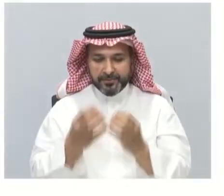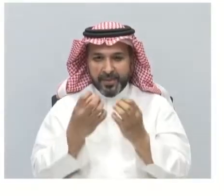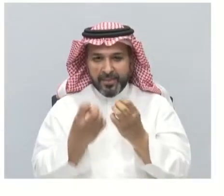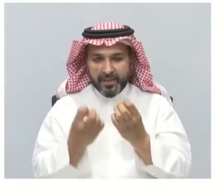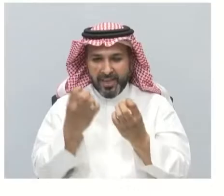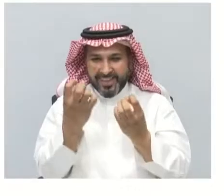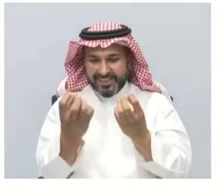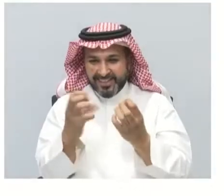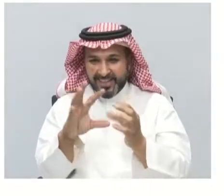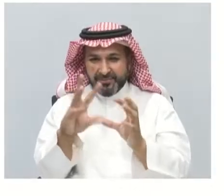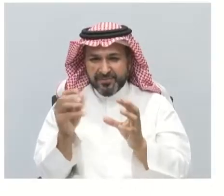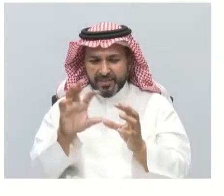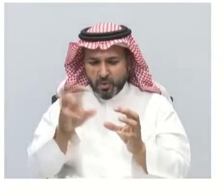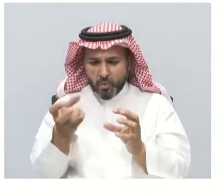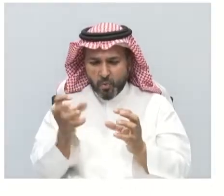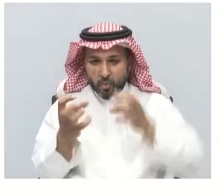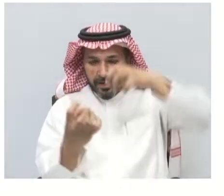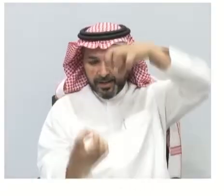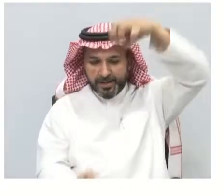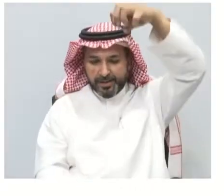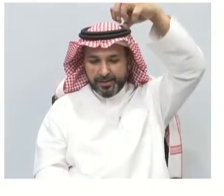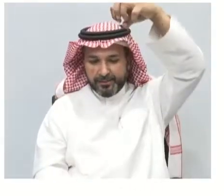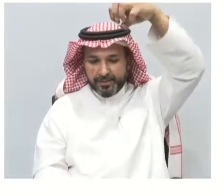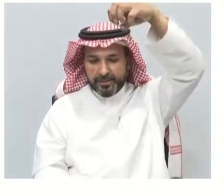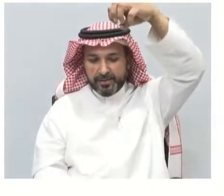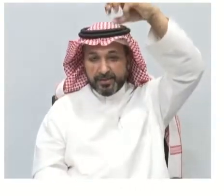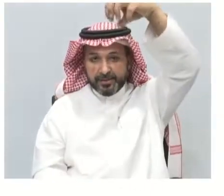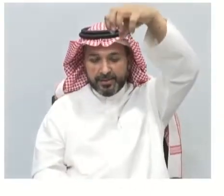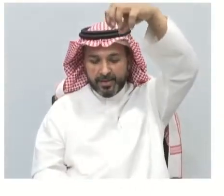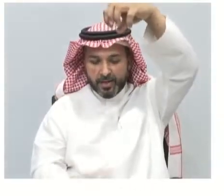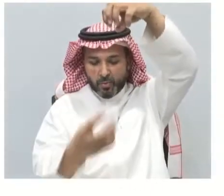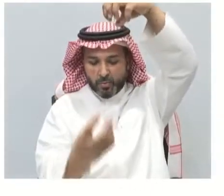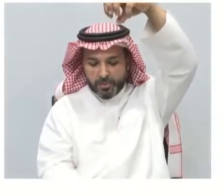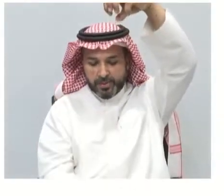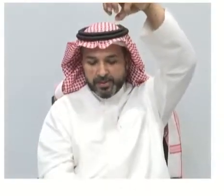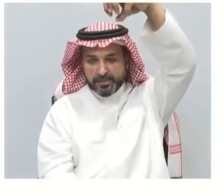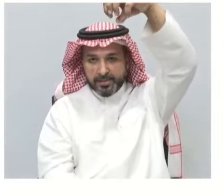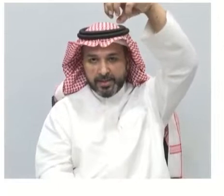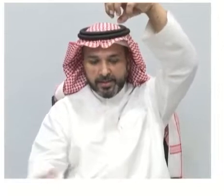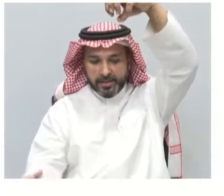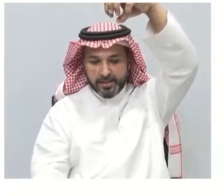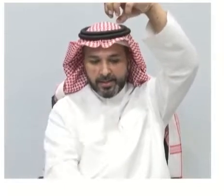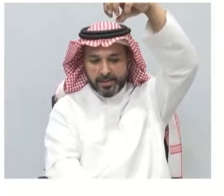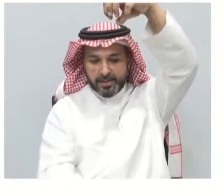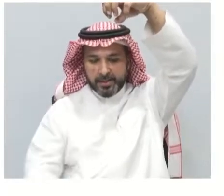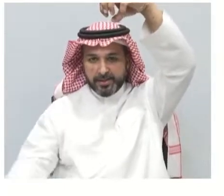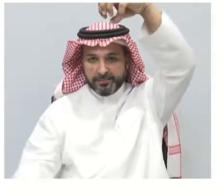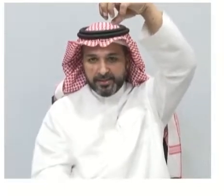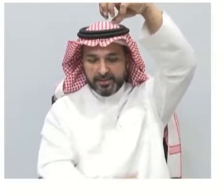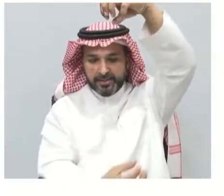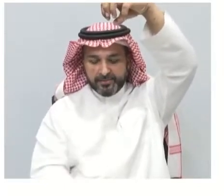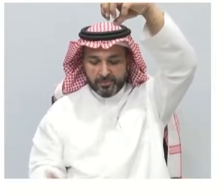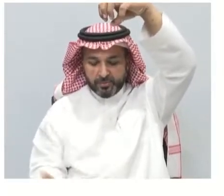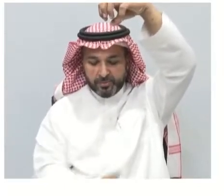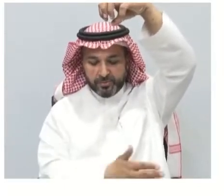معدني هذا هو الخيط الشاقولي وبالتالي عندما يعلق الخط من الطرف الاخر يتارجح الشاقول تارجح حرا